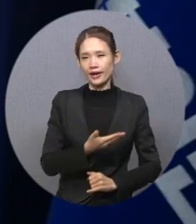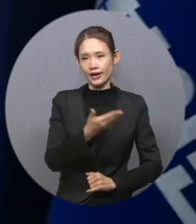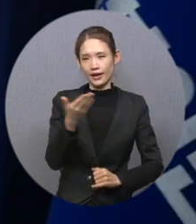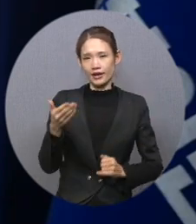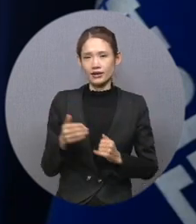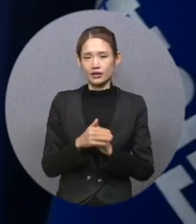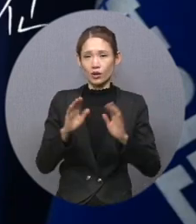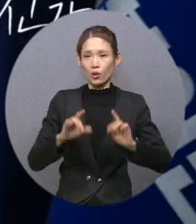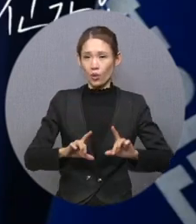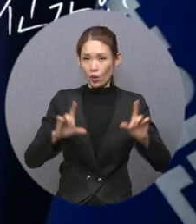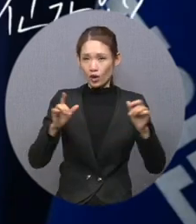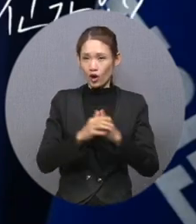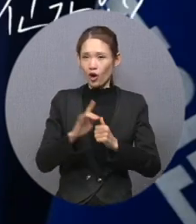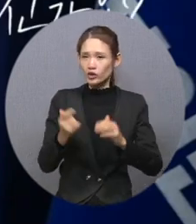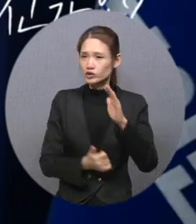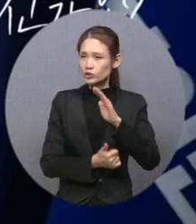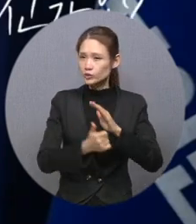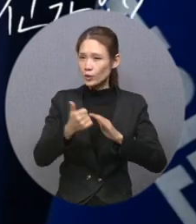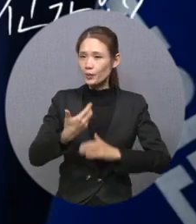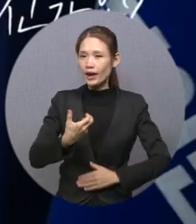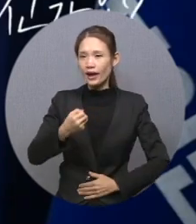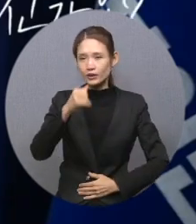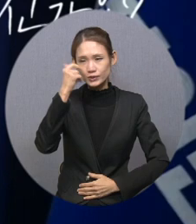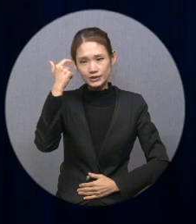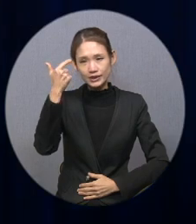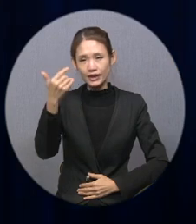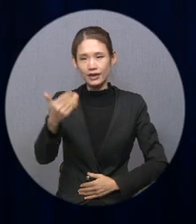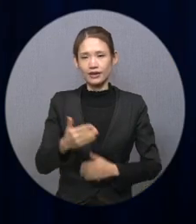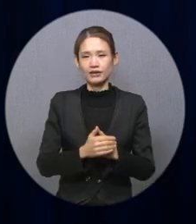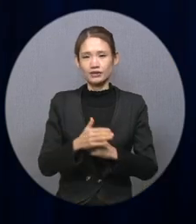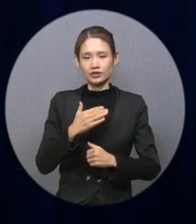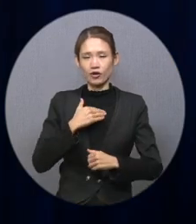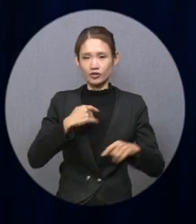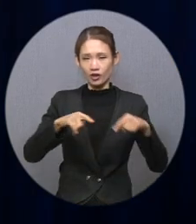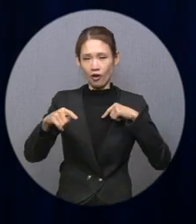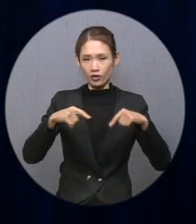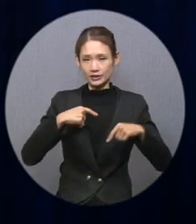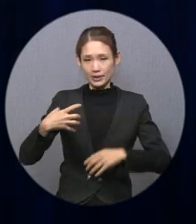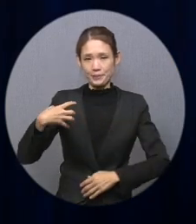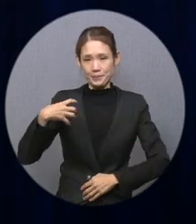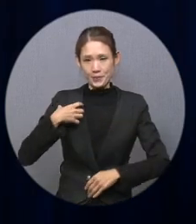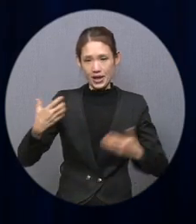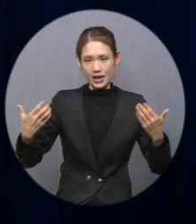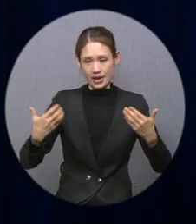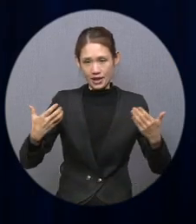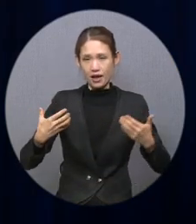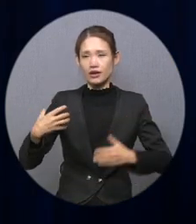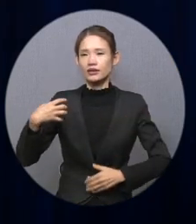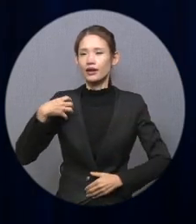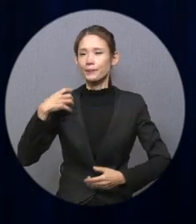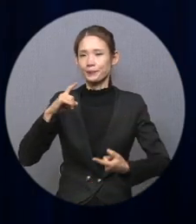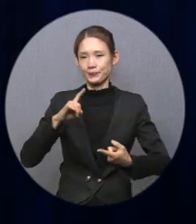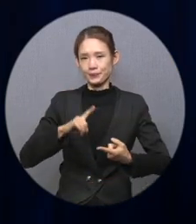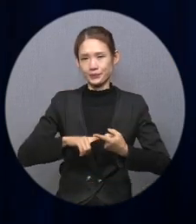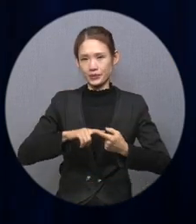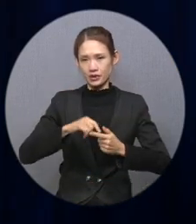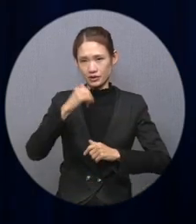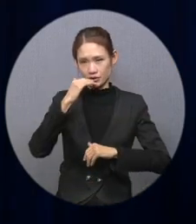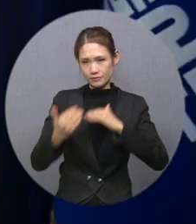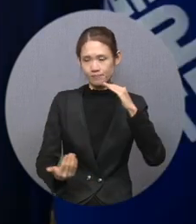올해는 어떤 소망을 가지고 계신가요 저는 정치가 해야 할 본연의 역할에 충실